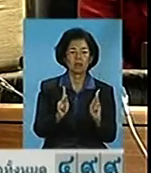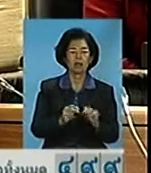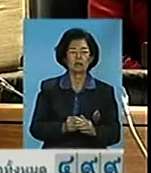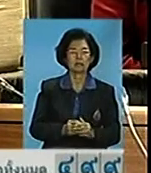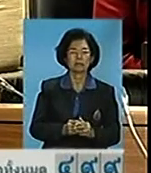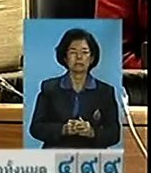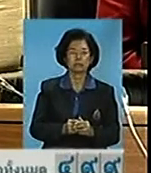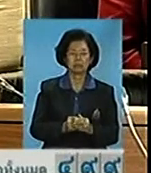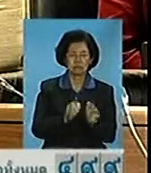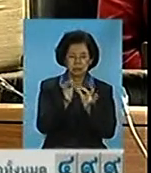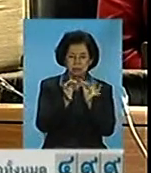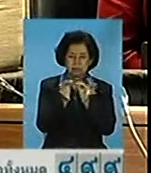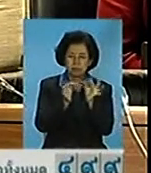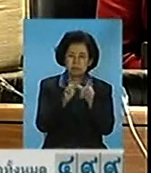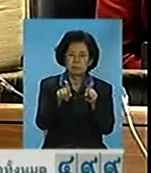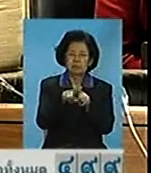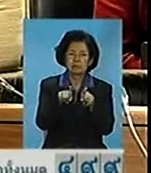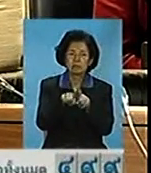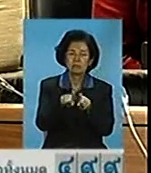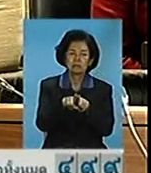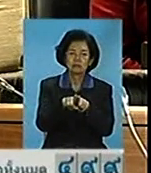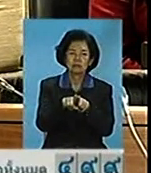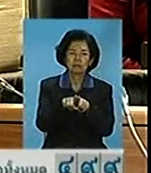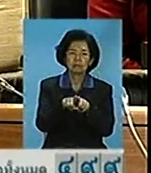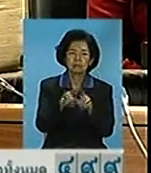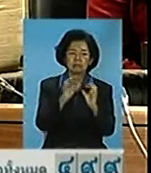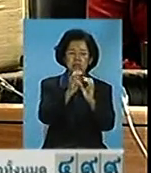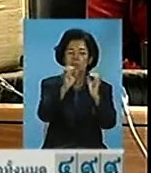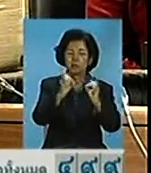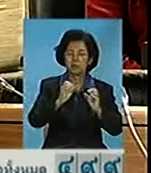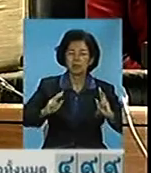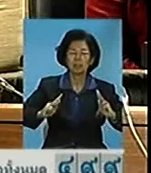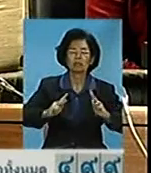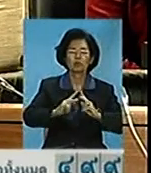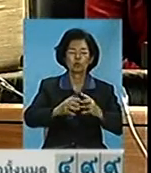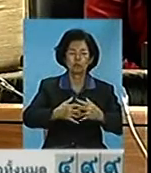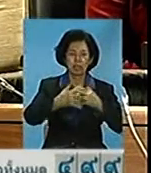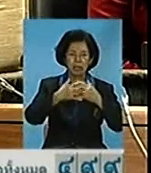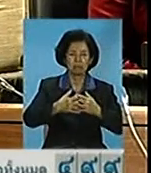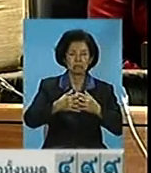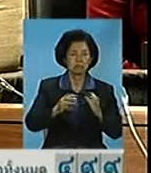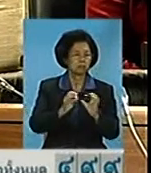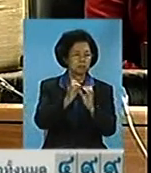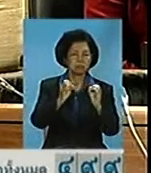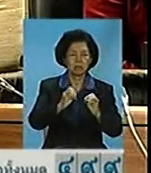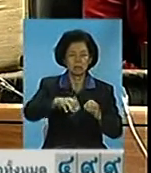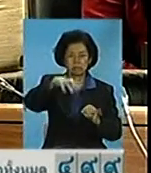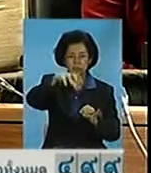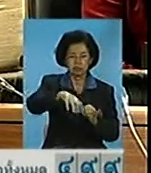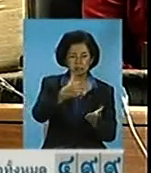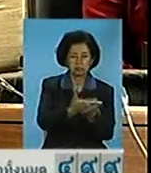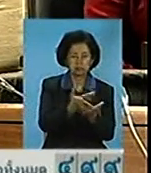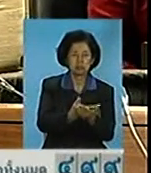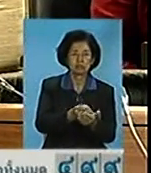กรุณาชี้แจงเสมือนว่าไม่มีกระทรวงอุตสาหกรรมไม่มีสถาบันการเงินเช่นกน